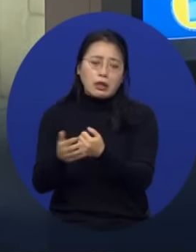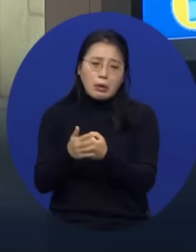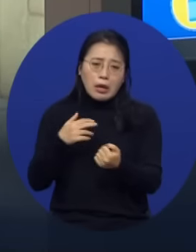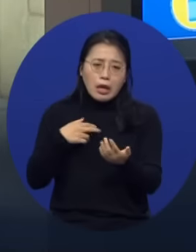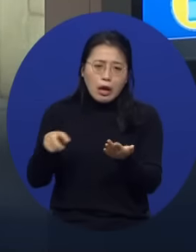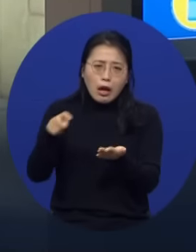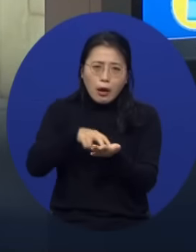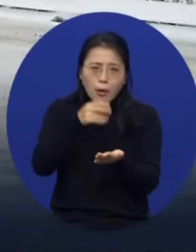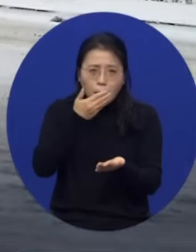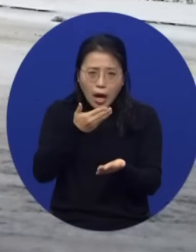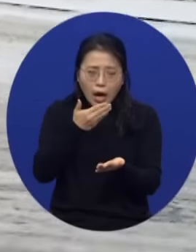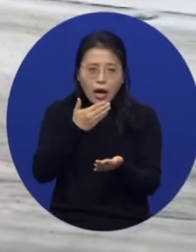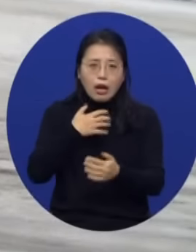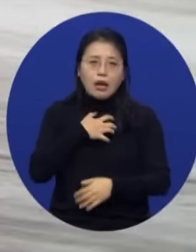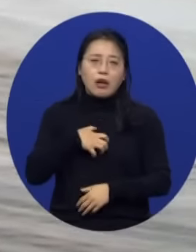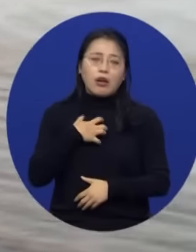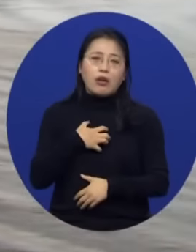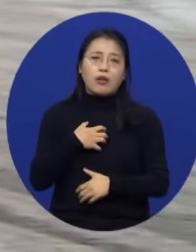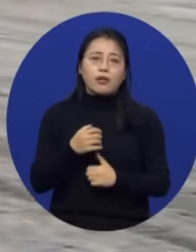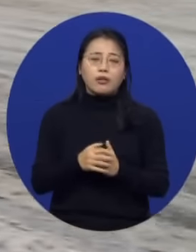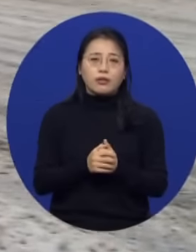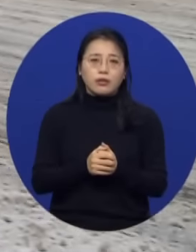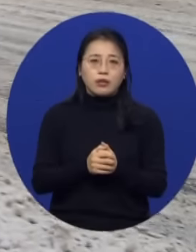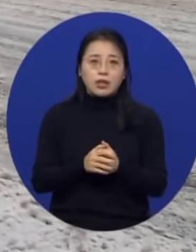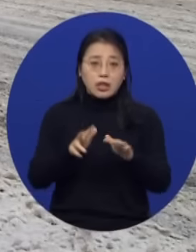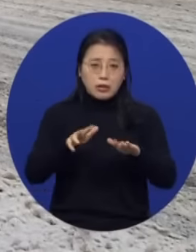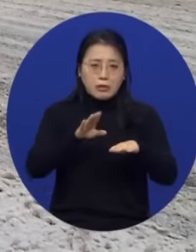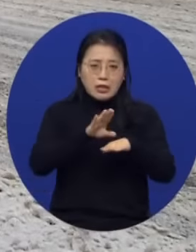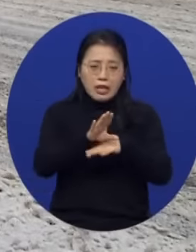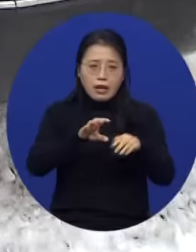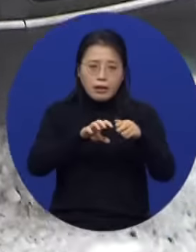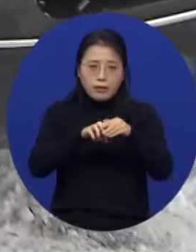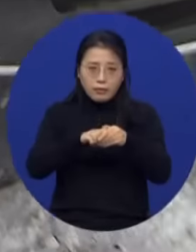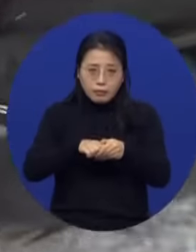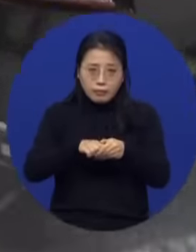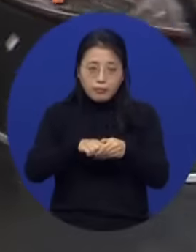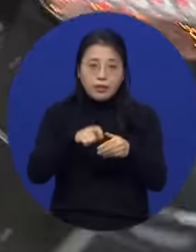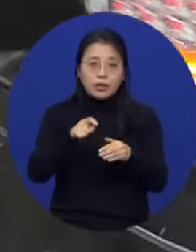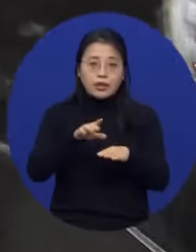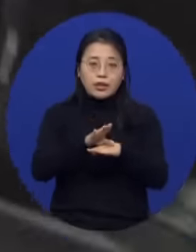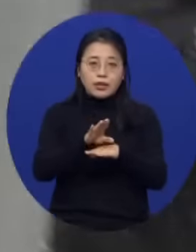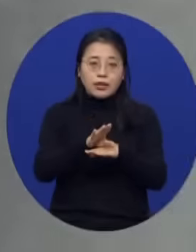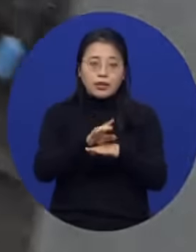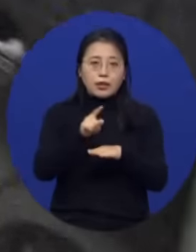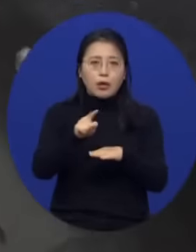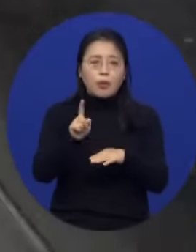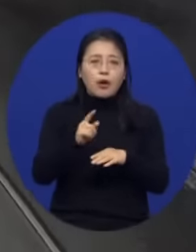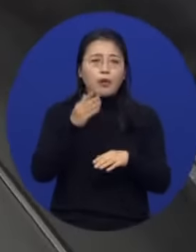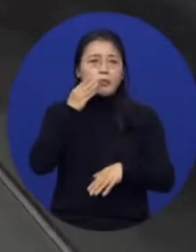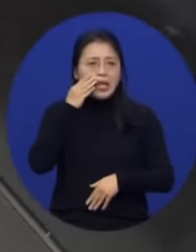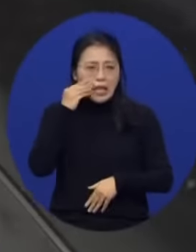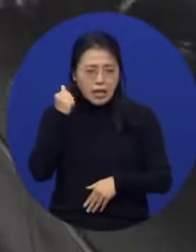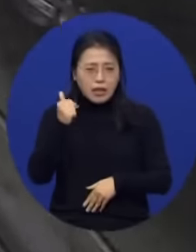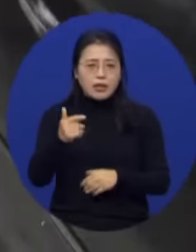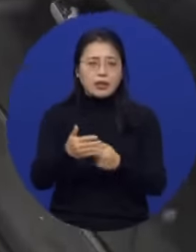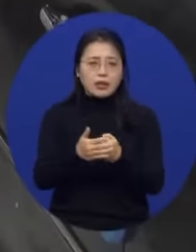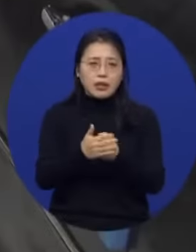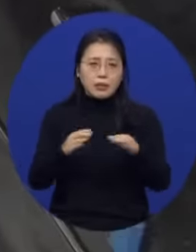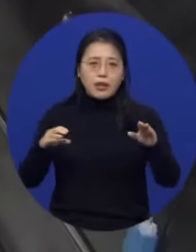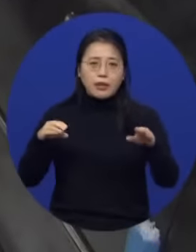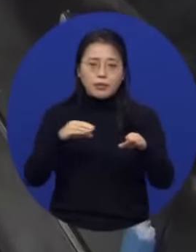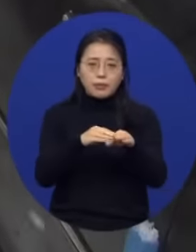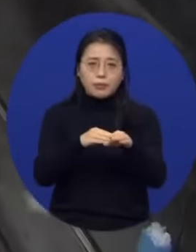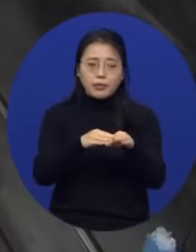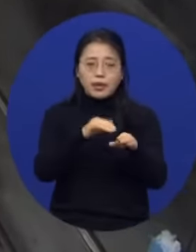지금 걱정하고 있어요. 차체가 찌그러진 채 멈춰선 차량. 빙판길에 바퀴가 미끄러지며 길 옆